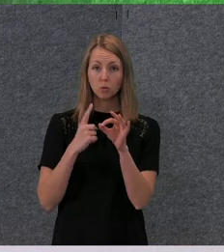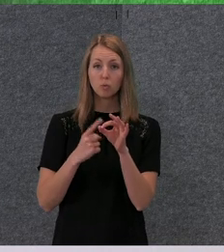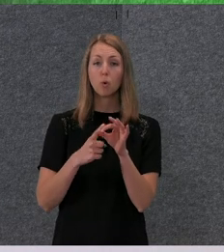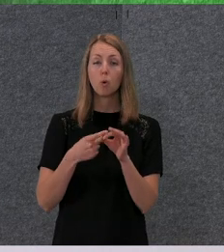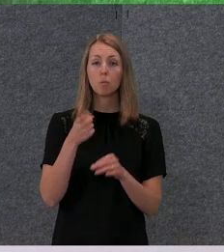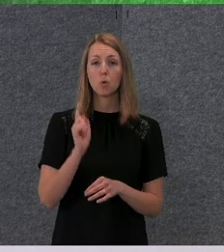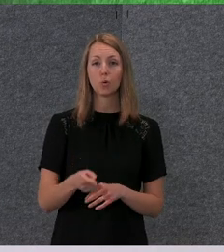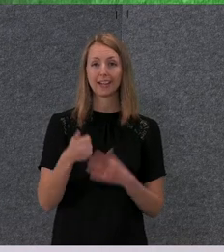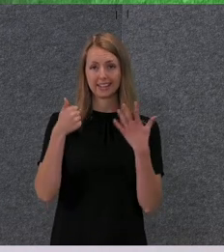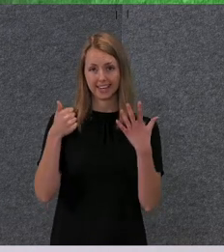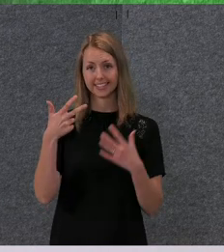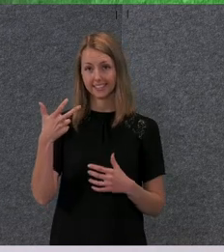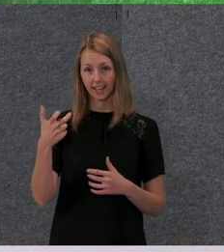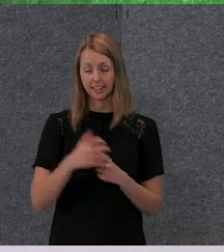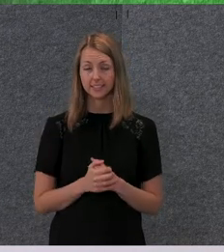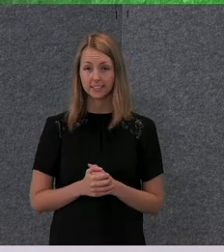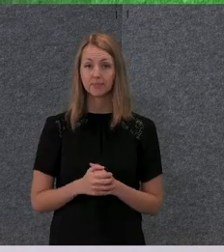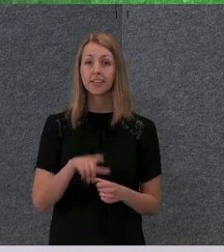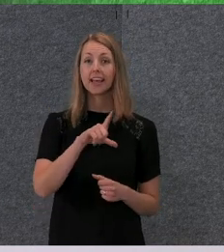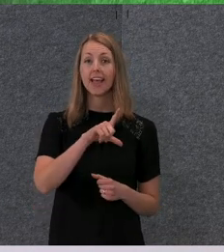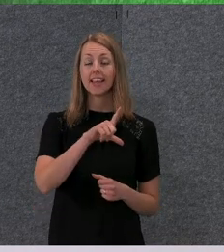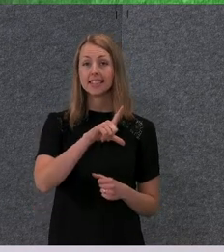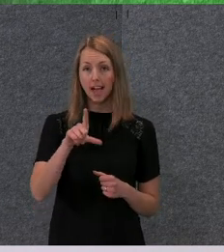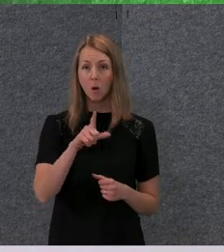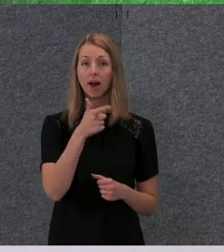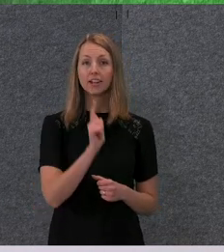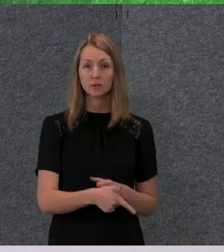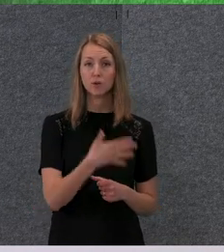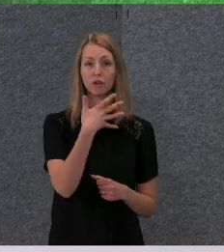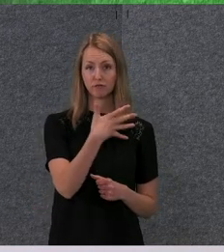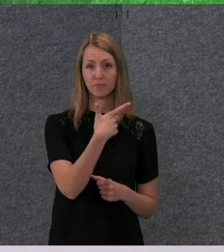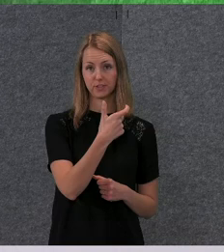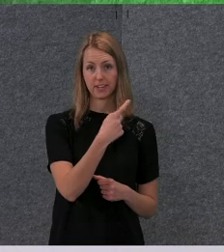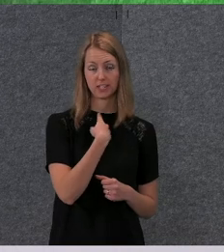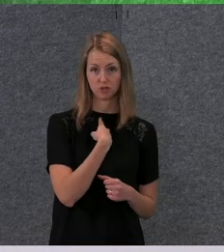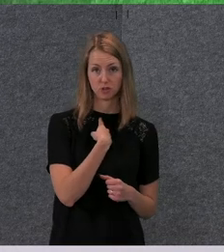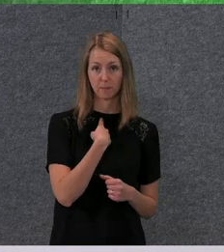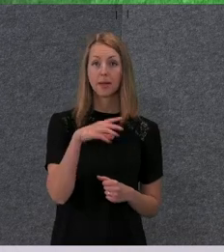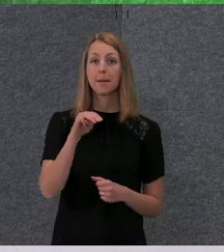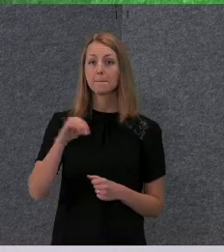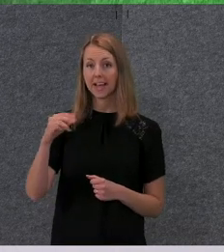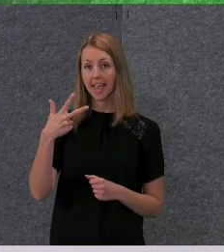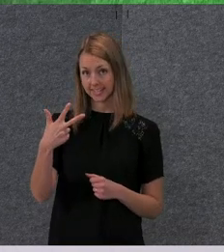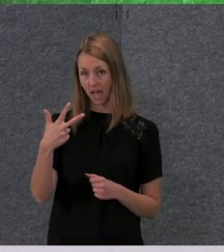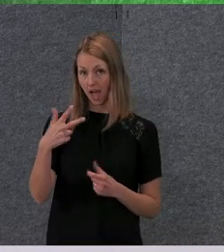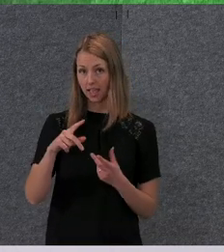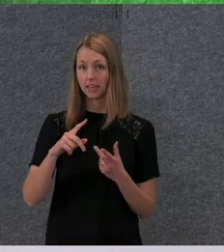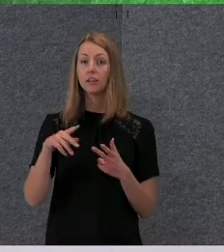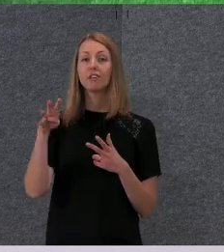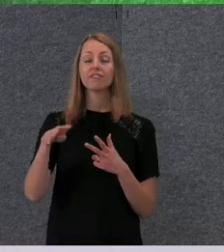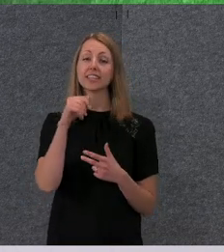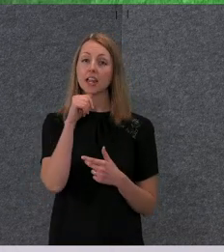bei 136. Auf Laura entfielen 225 Stimmen, auf Maria 3 Stimmen,